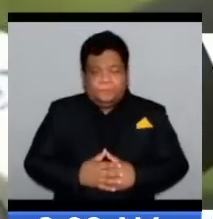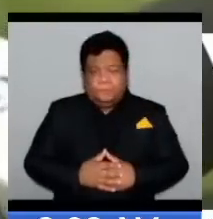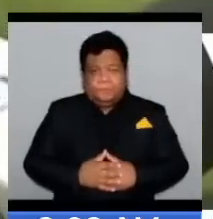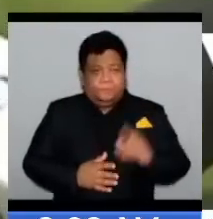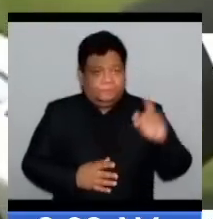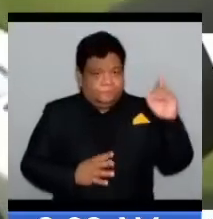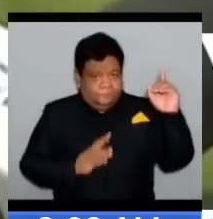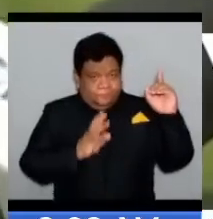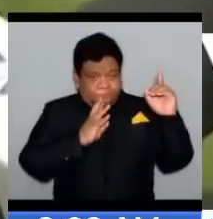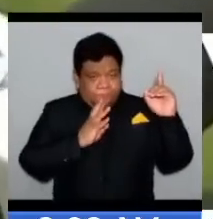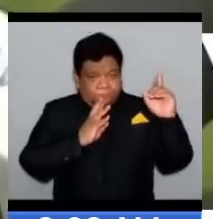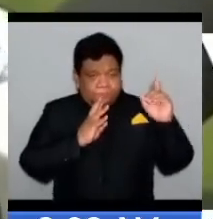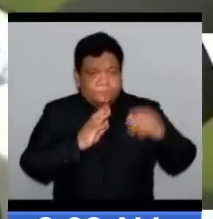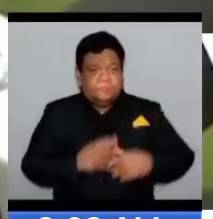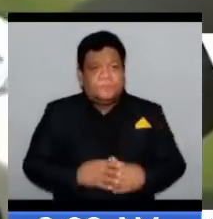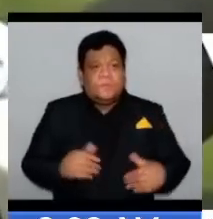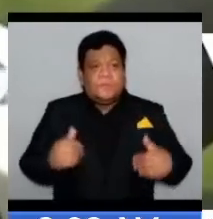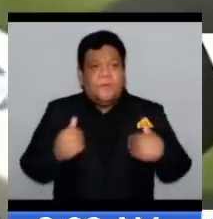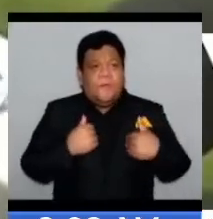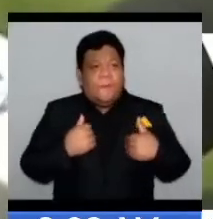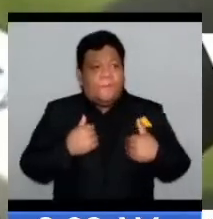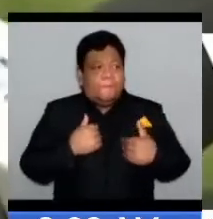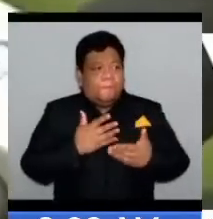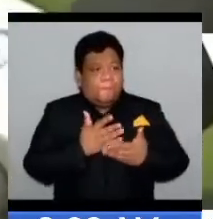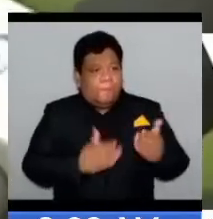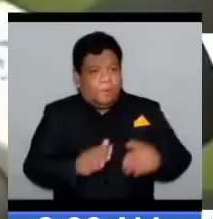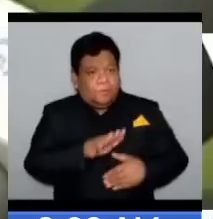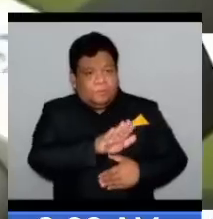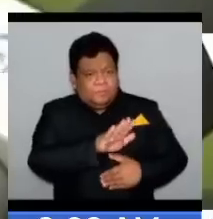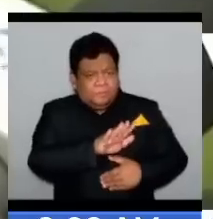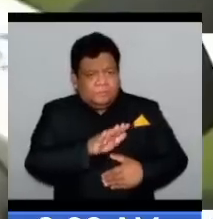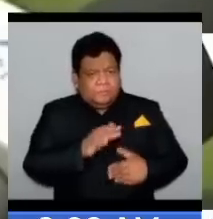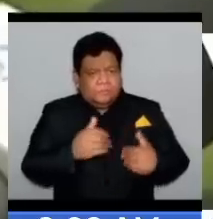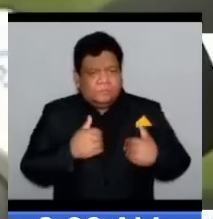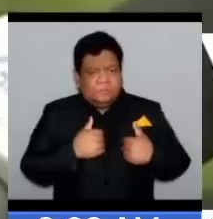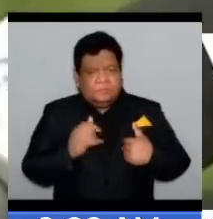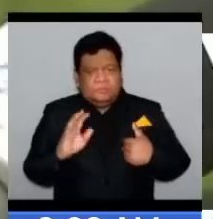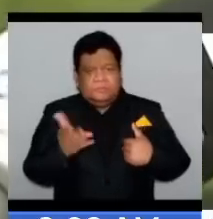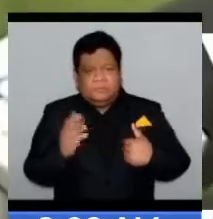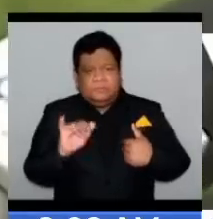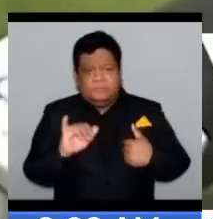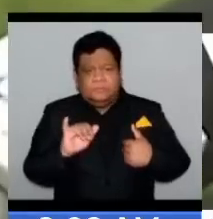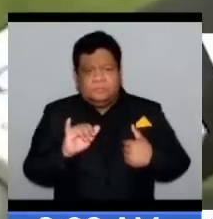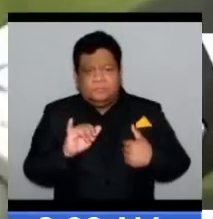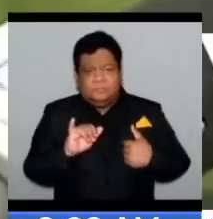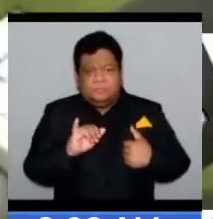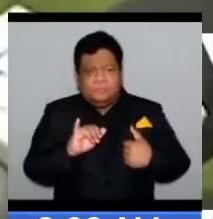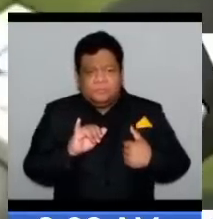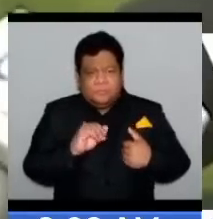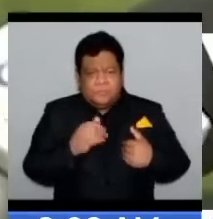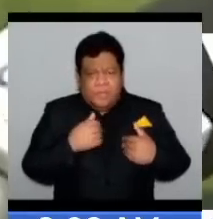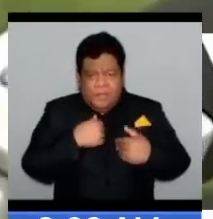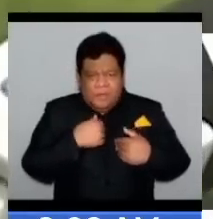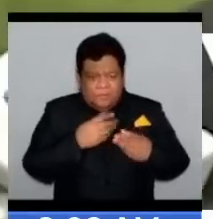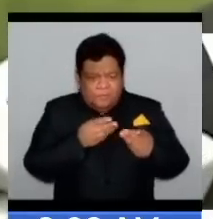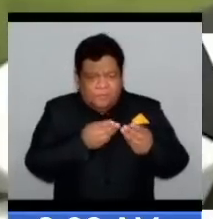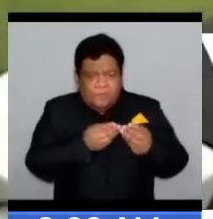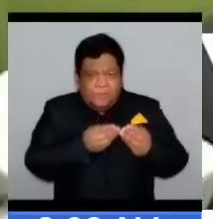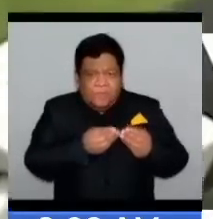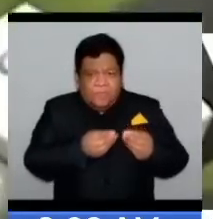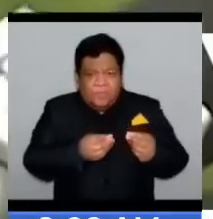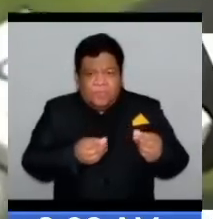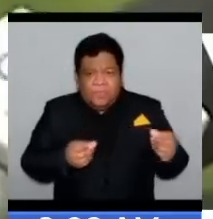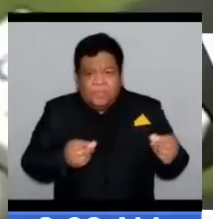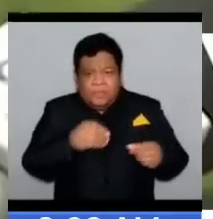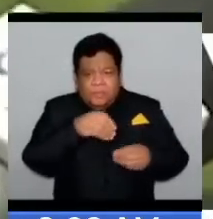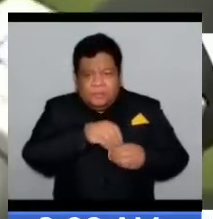gamay nga, let's say, sa Hambalta Cave, no? Na na-decompose na ang mga biodegradable dito sa